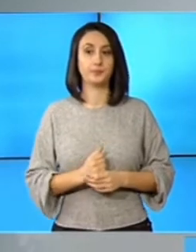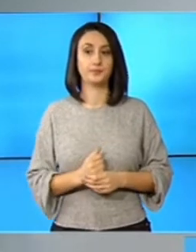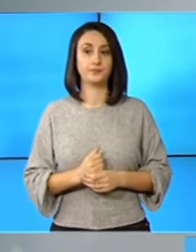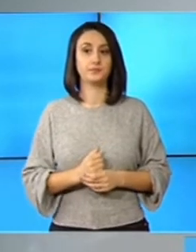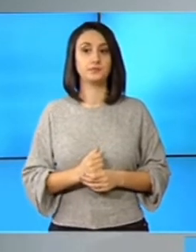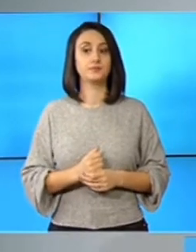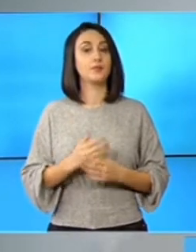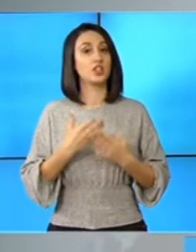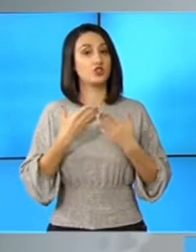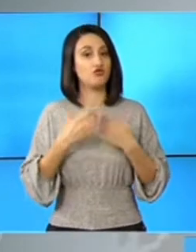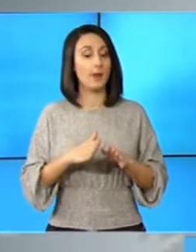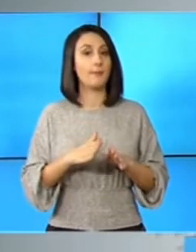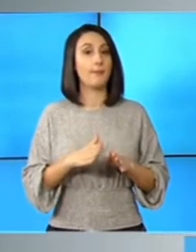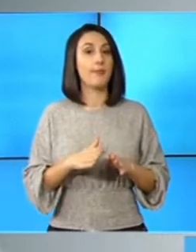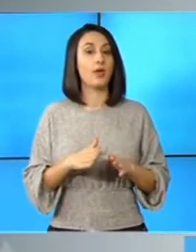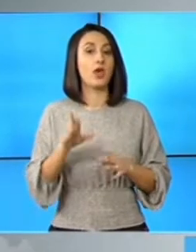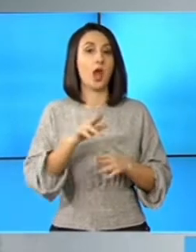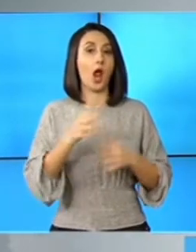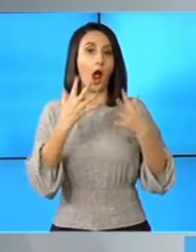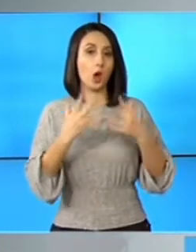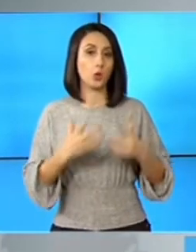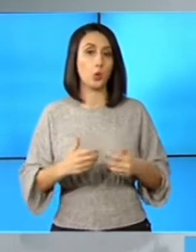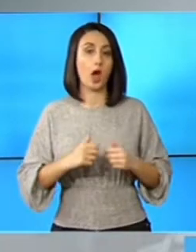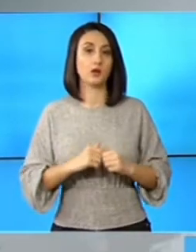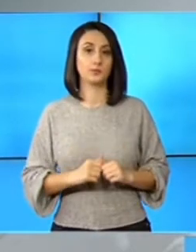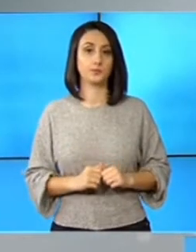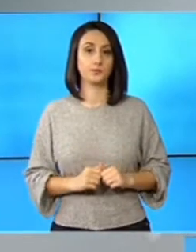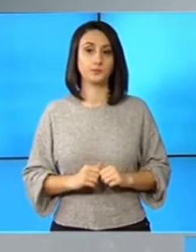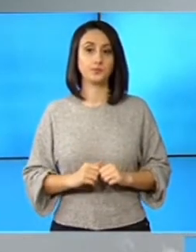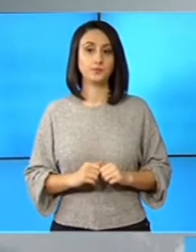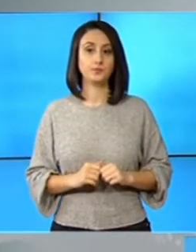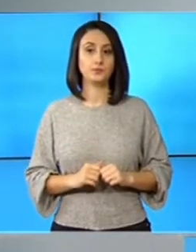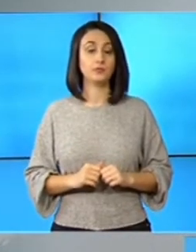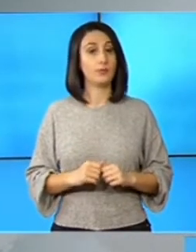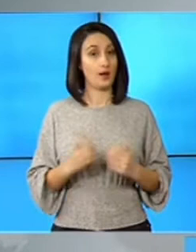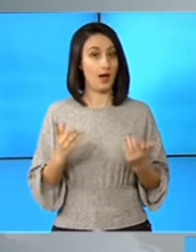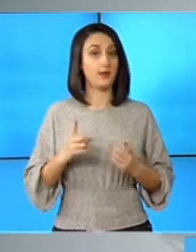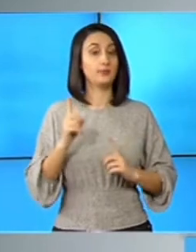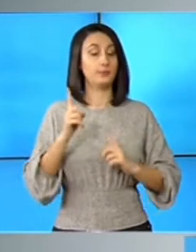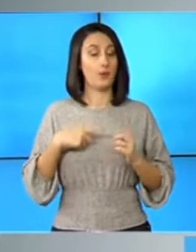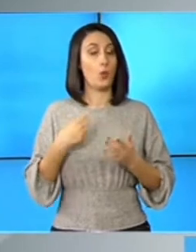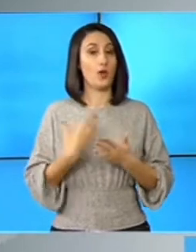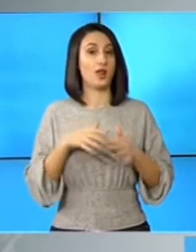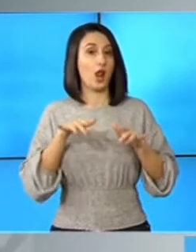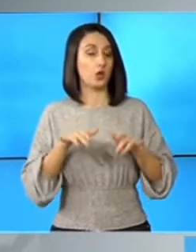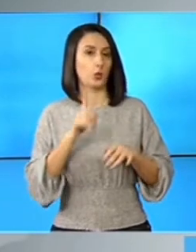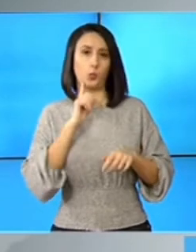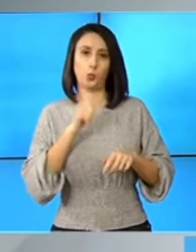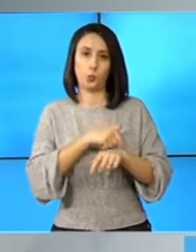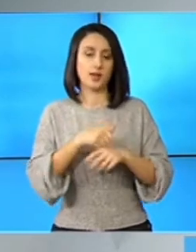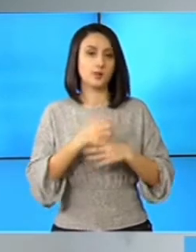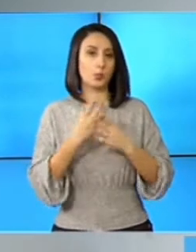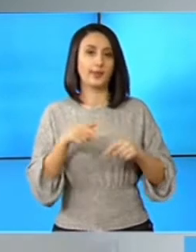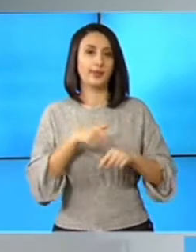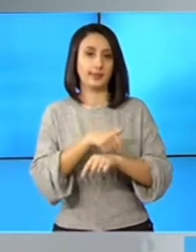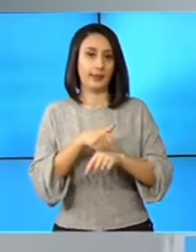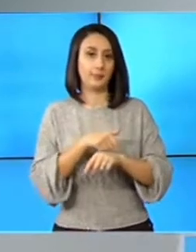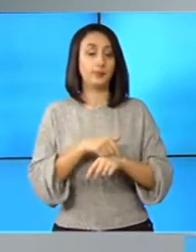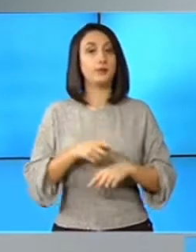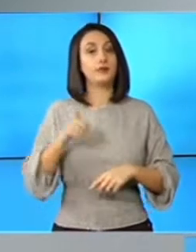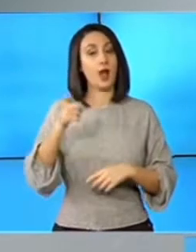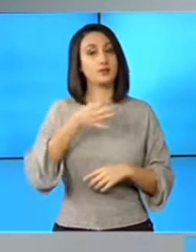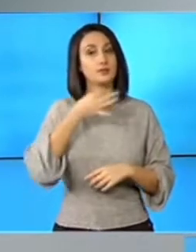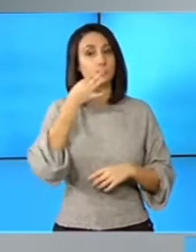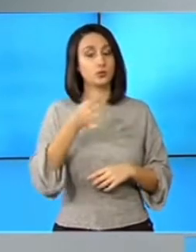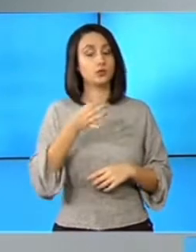se operează propriu-zis recalcularea, care, fiind într-un format electronic, nu va dura foarte mult timp. Raluca Turcan